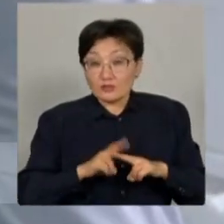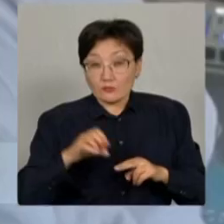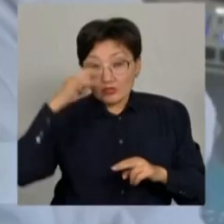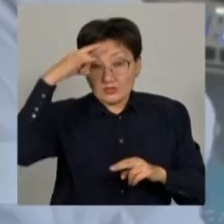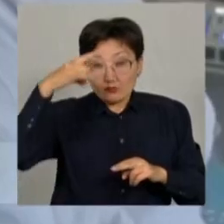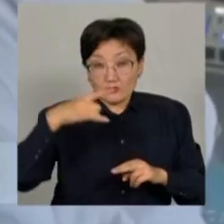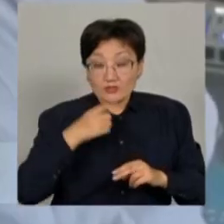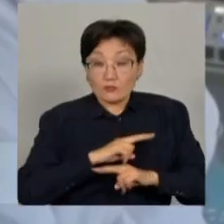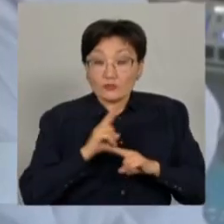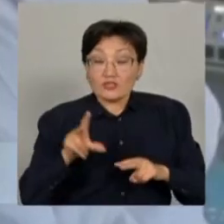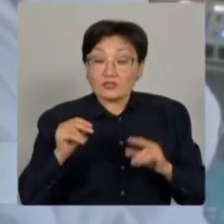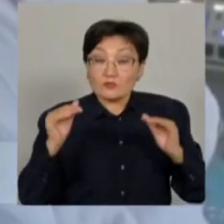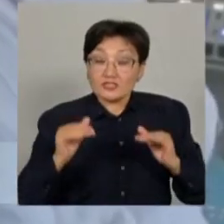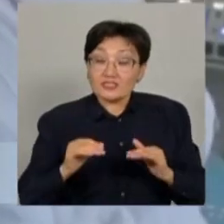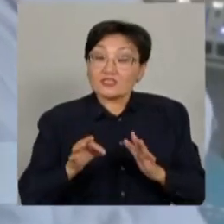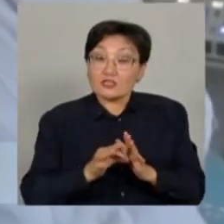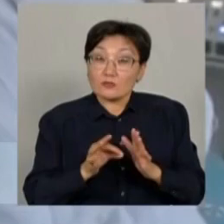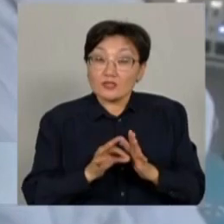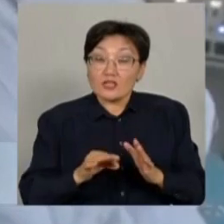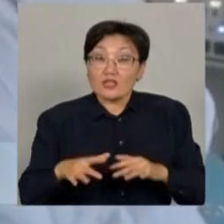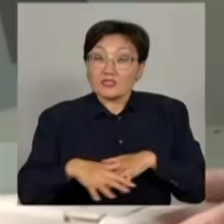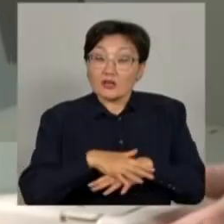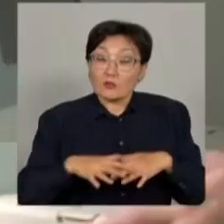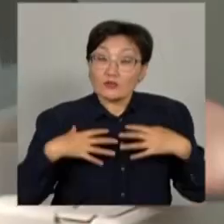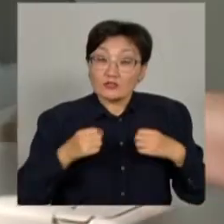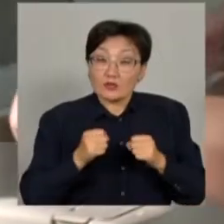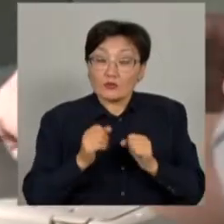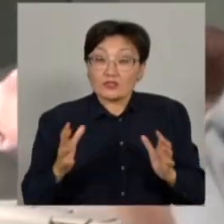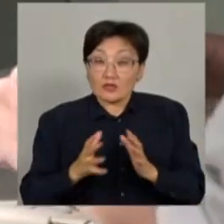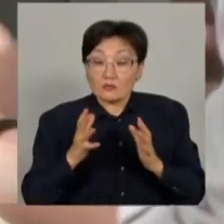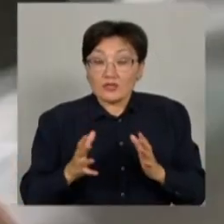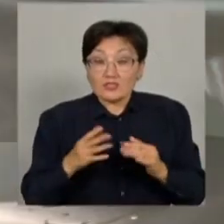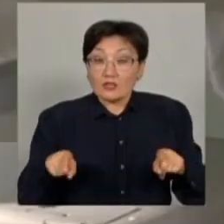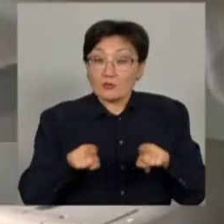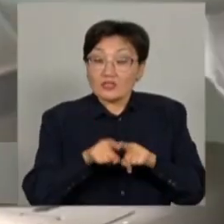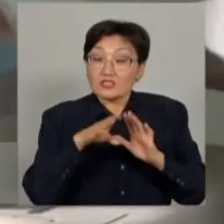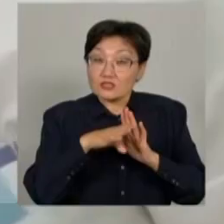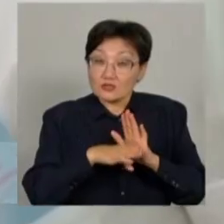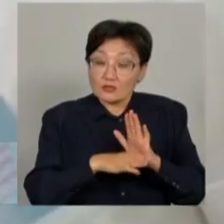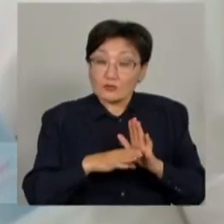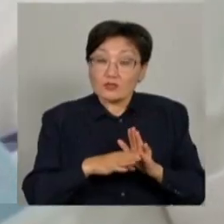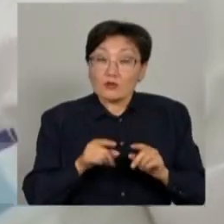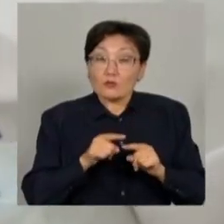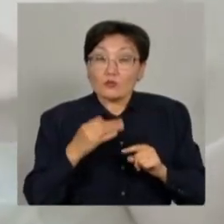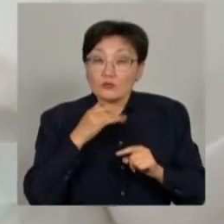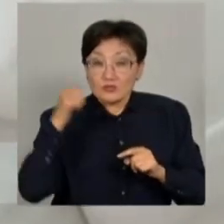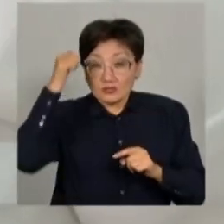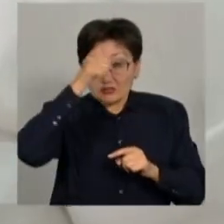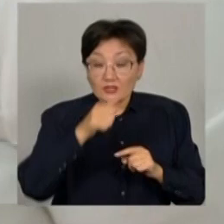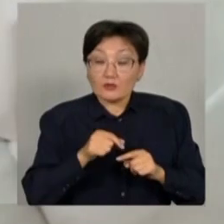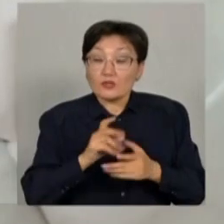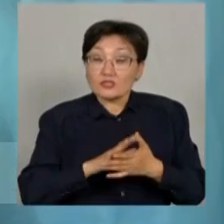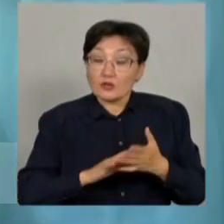елдегі өлім-жітім санын азайтуды мақсат еткен халық денсаулығы саламатты Қазақстан сынды бағдарламалар араға жылдар салып жалғасып